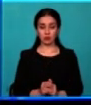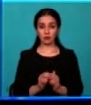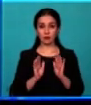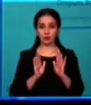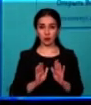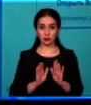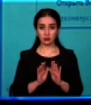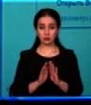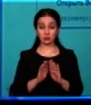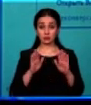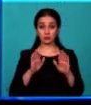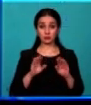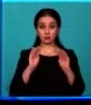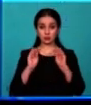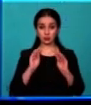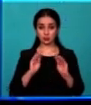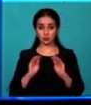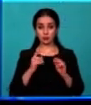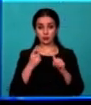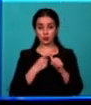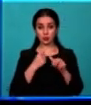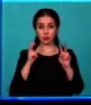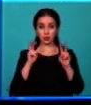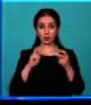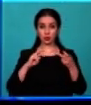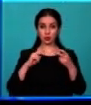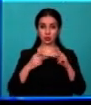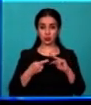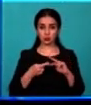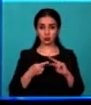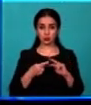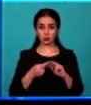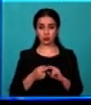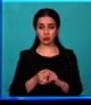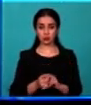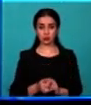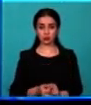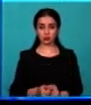Faqatgina joylashtirib, nomini o'zgartirsak,